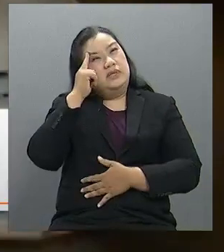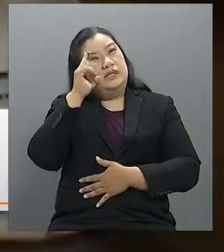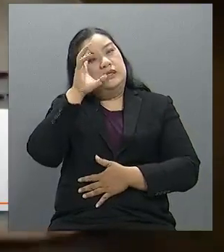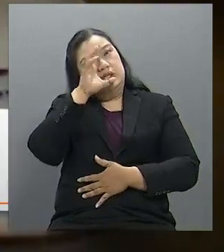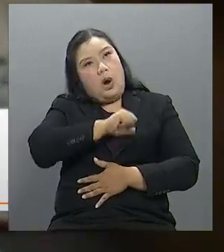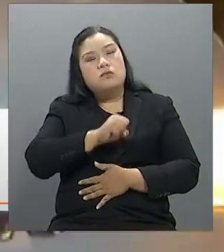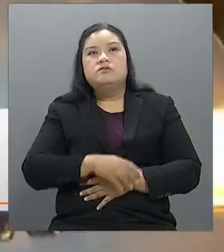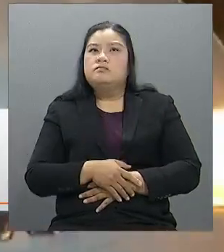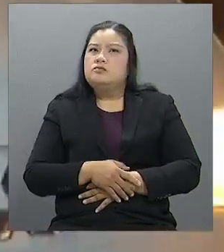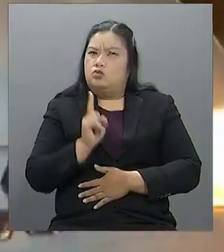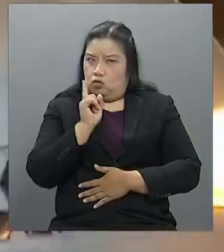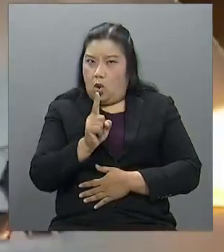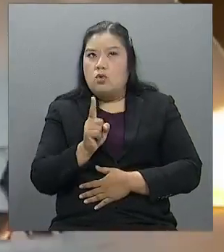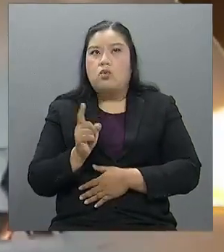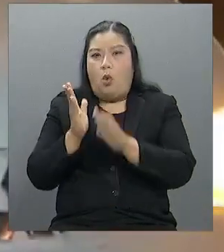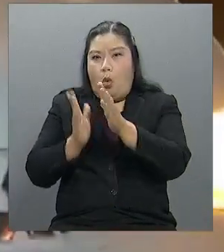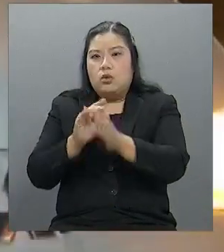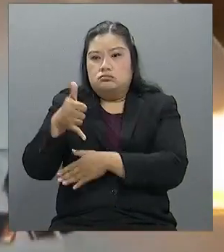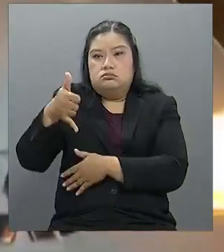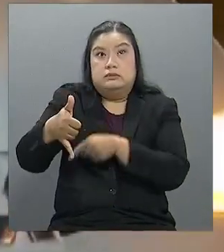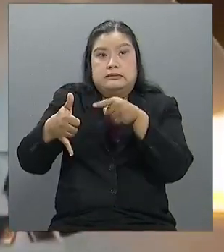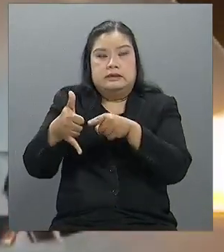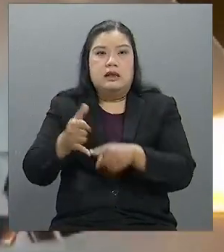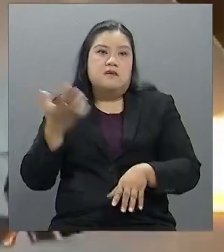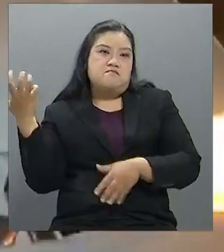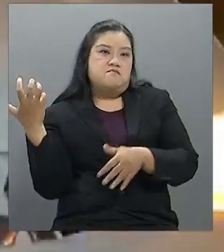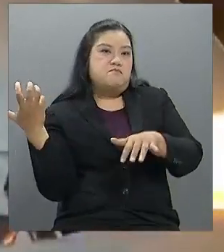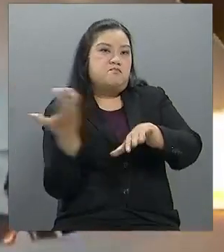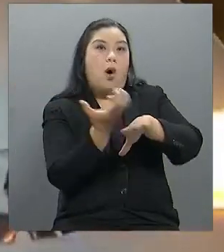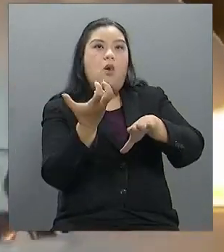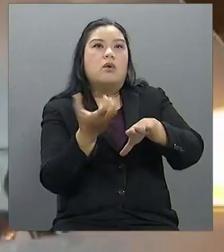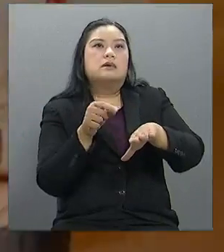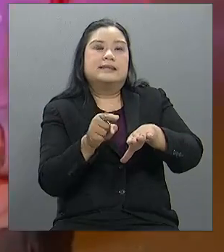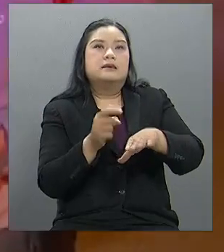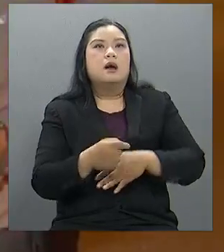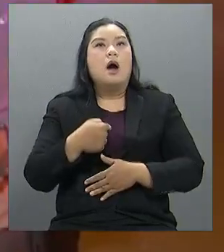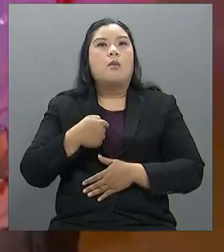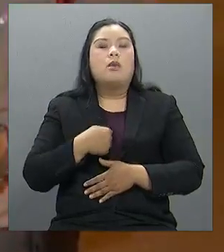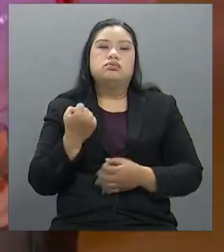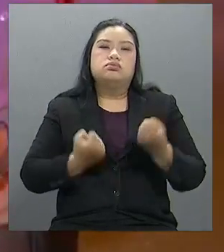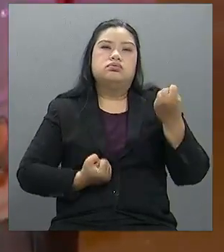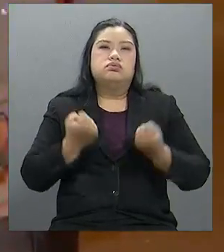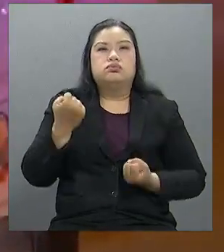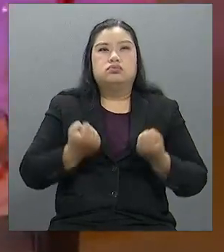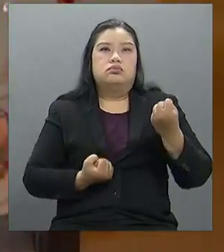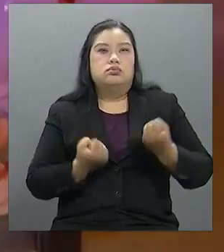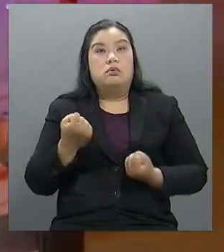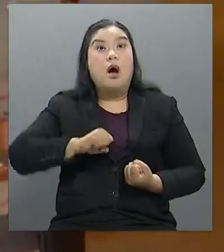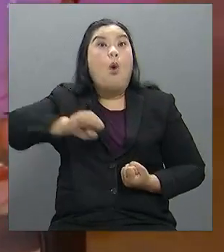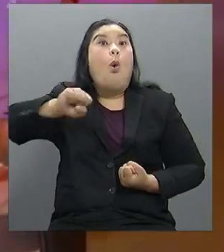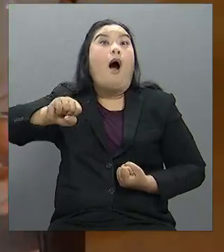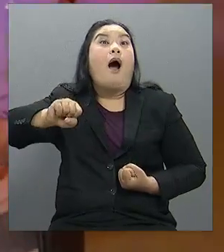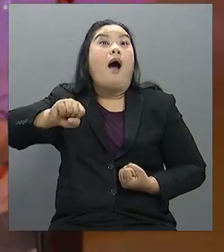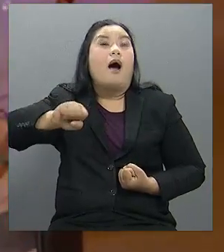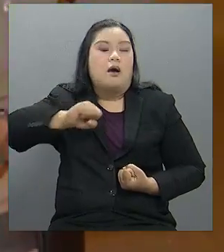าก้อนหินใส่รถอย่างแน่นอนเพราะว่าตอนเกิดเหตุนะคะตัวเองก็ขับรถอยู่เลนขวาสุดติดกับแบริเออร์กั้นเกาะก